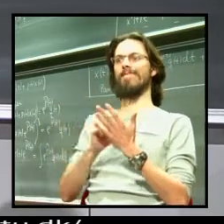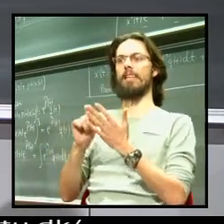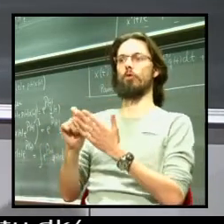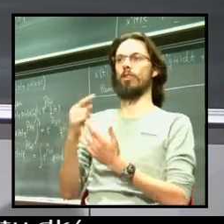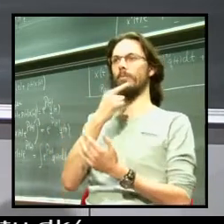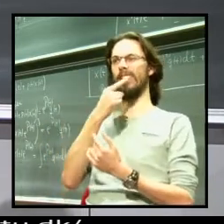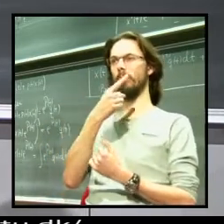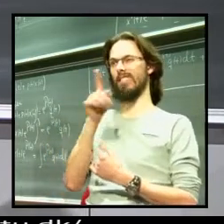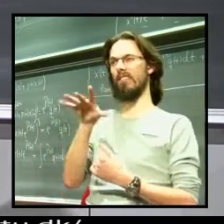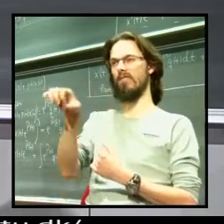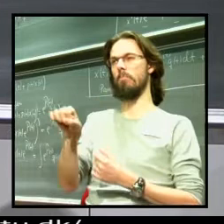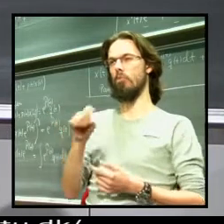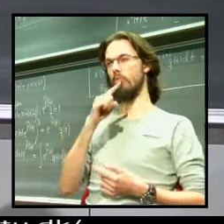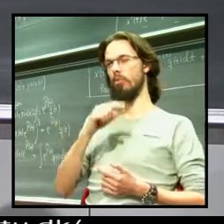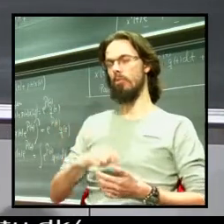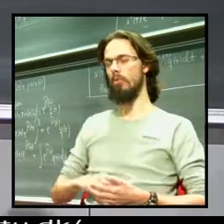fat i.